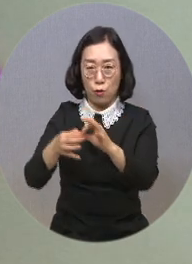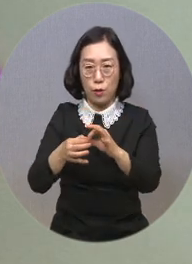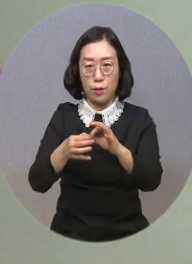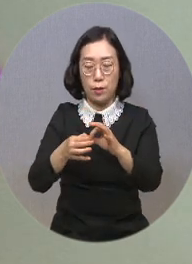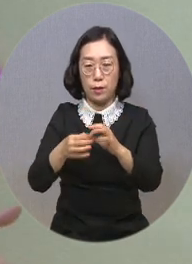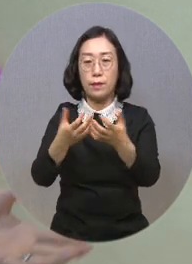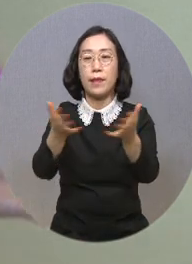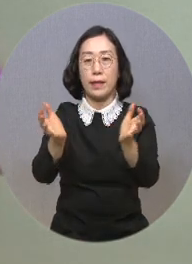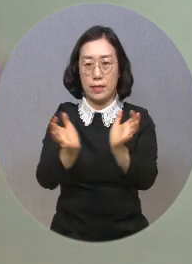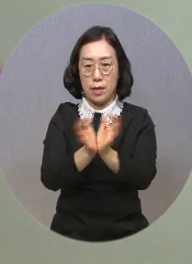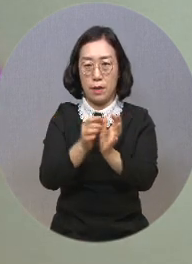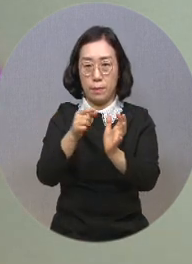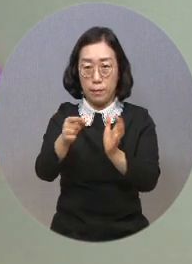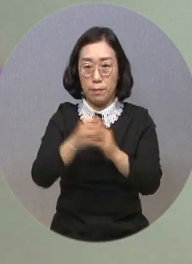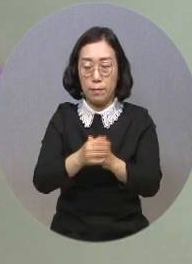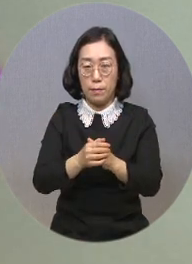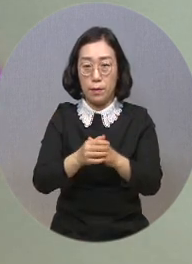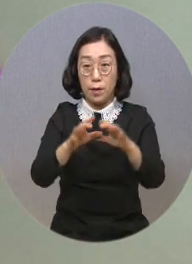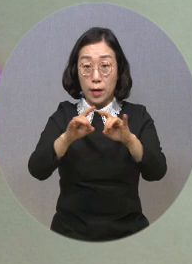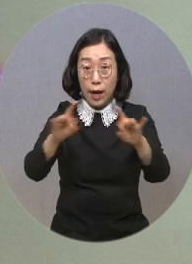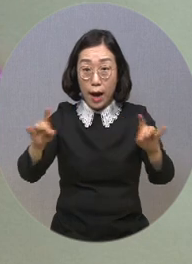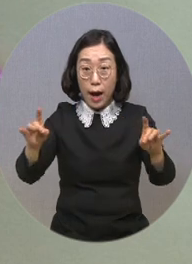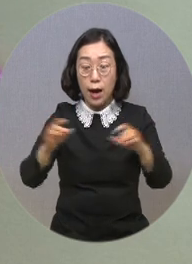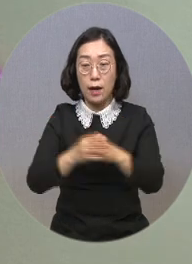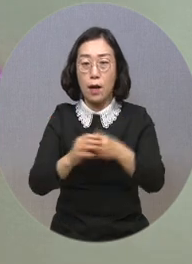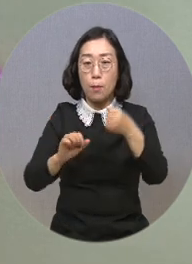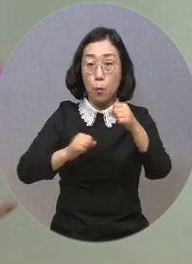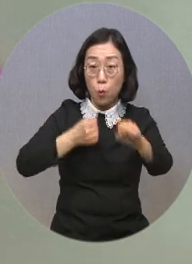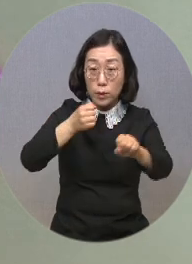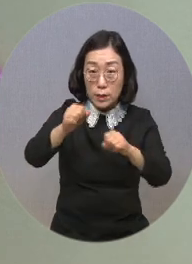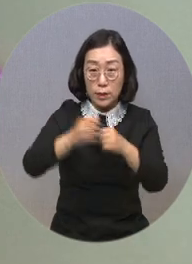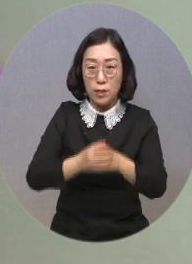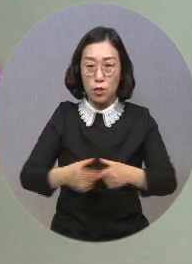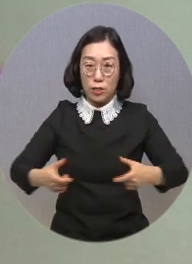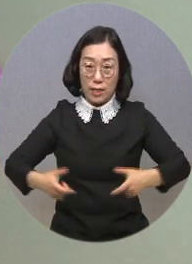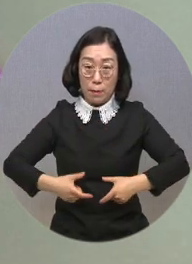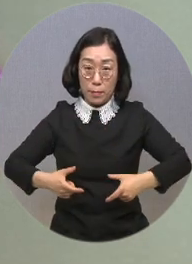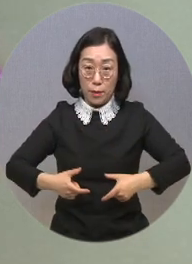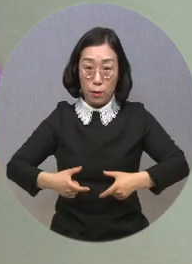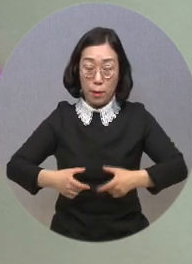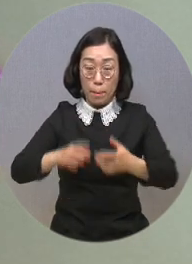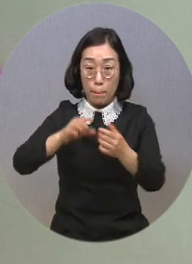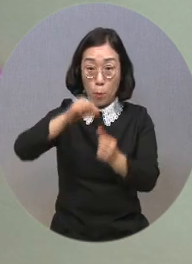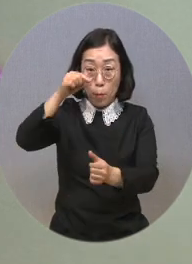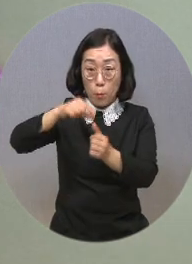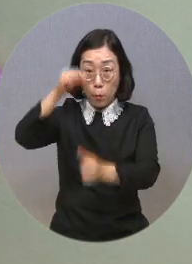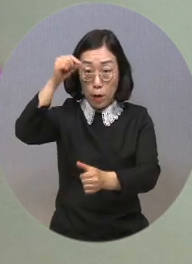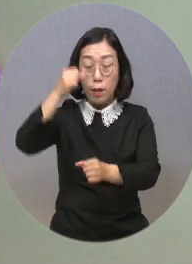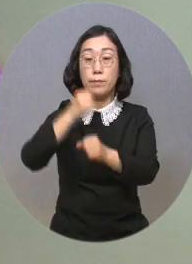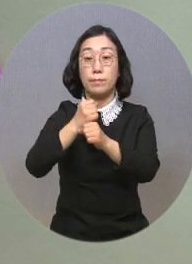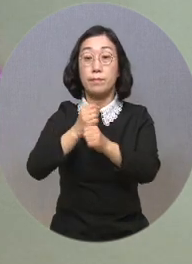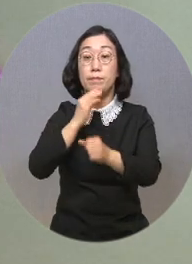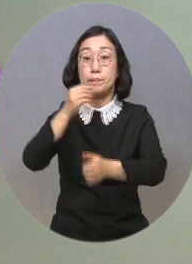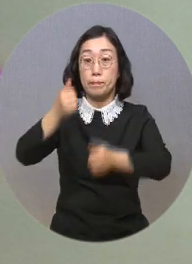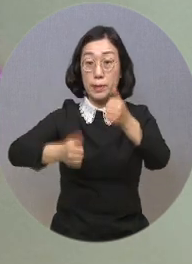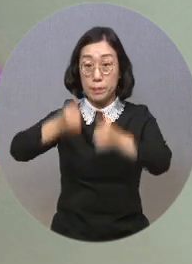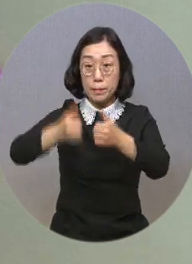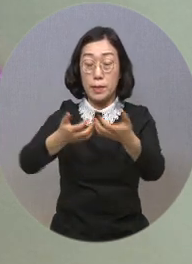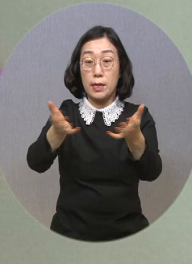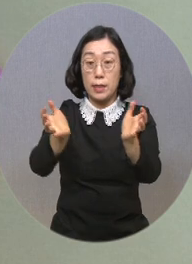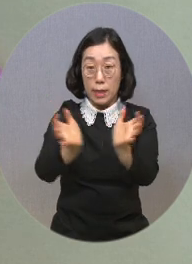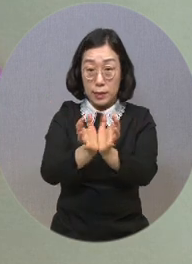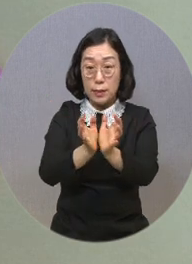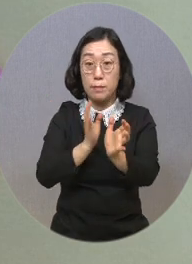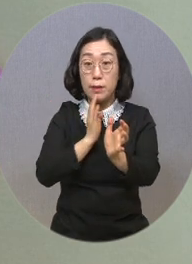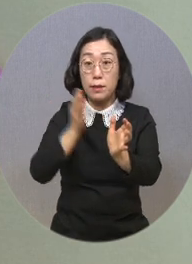세계 각국에서 다 결어서 챔피언을 만들고자 하는 그런 토대로 만들어진 단체이고요.